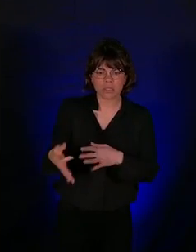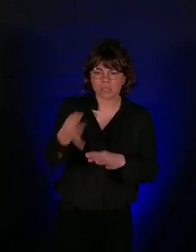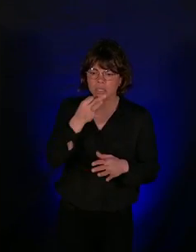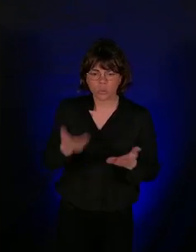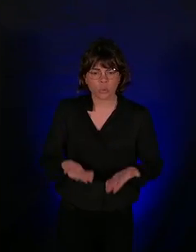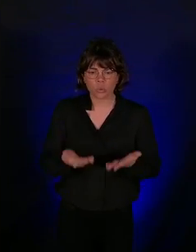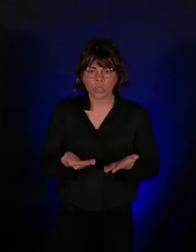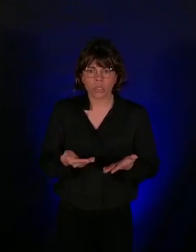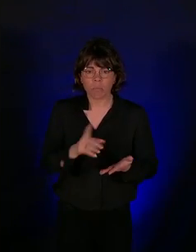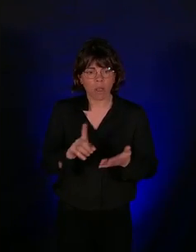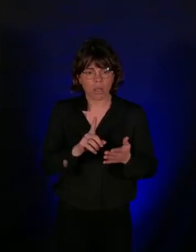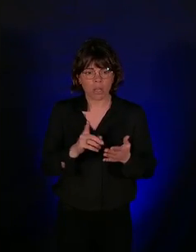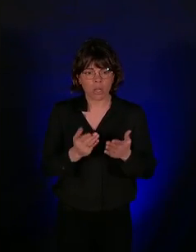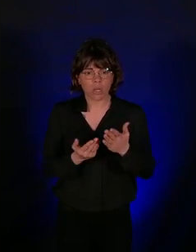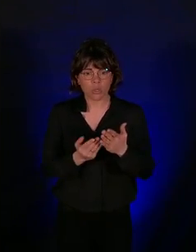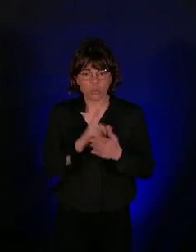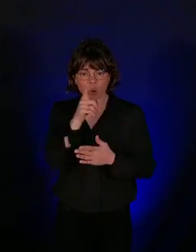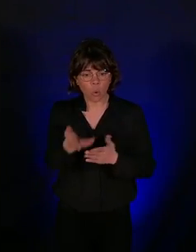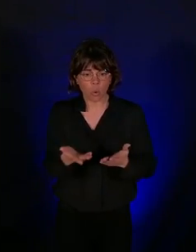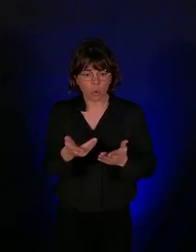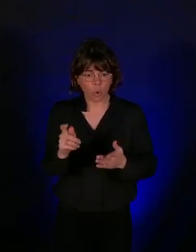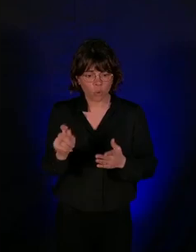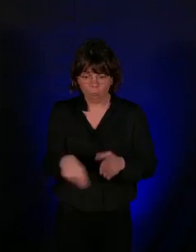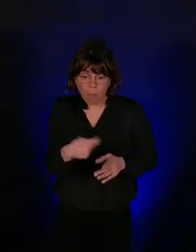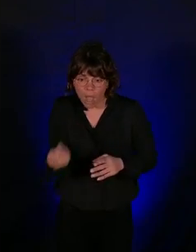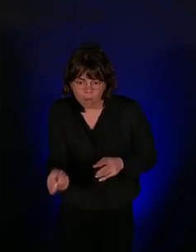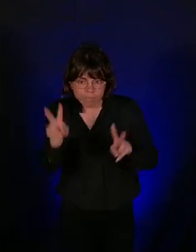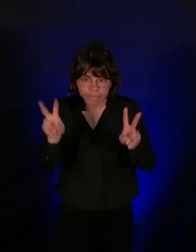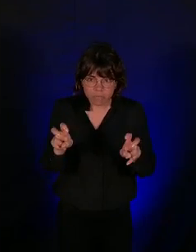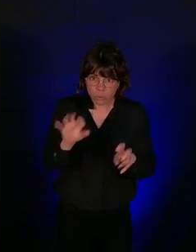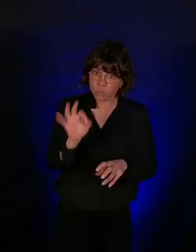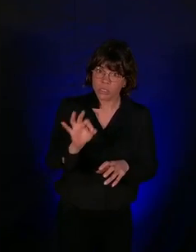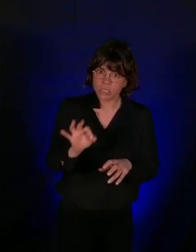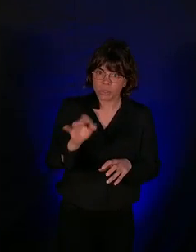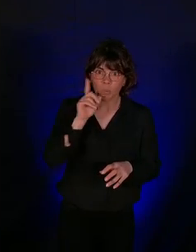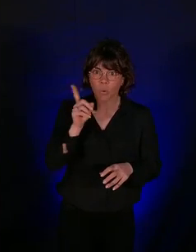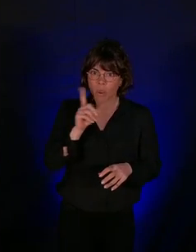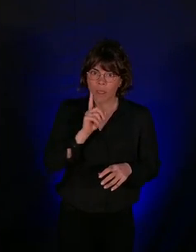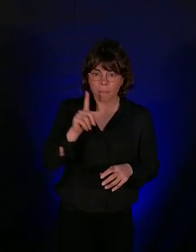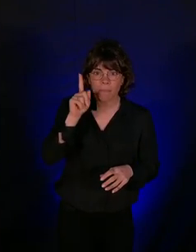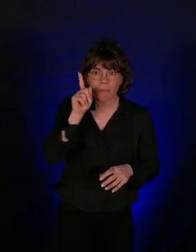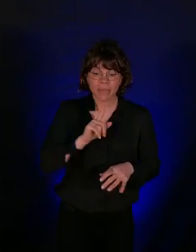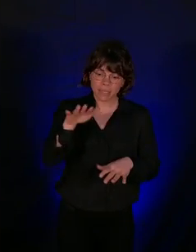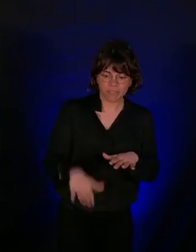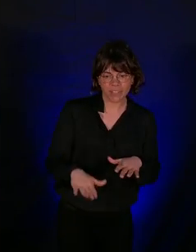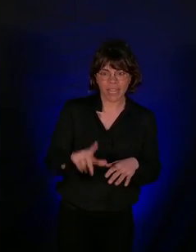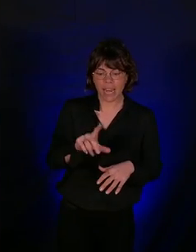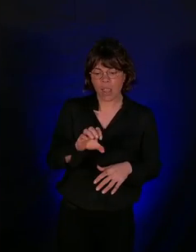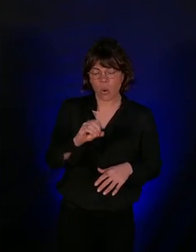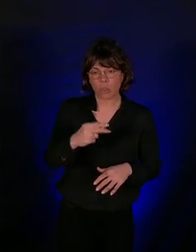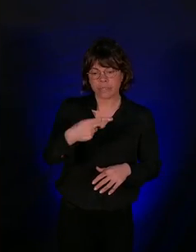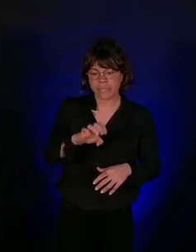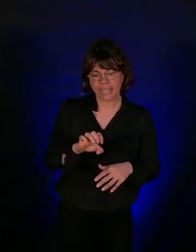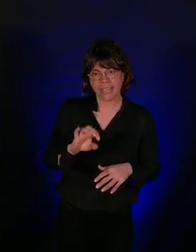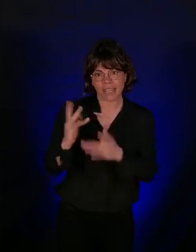dit qu'aujourd'hui c'était pas un jour normal c'est vrai que c'est pas un jour normal c'est les 1 ans de ma petite fille Léonie alors bon anniversaire ma